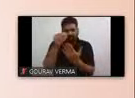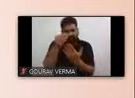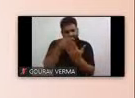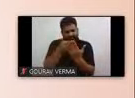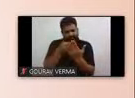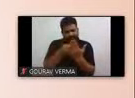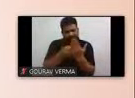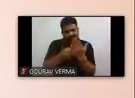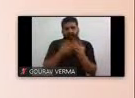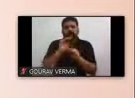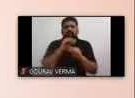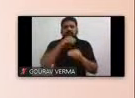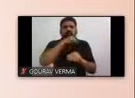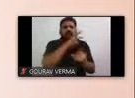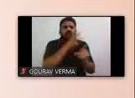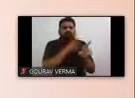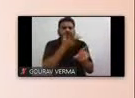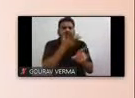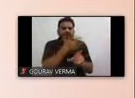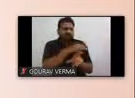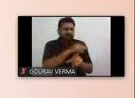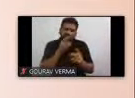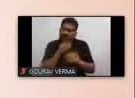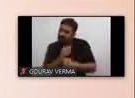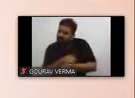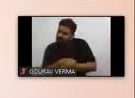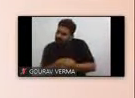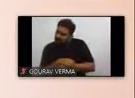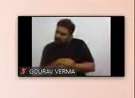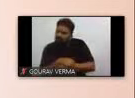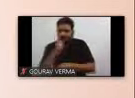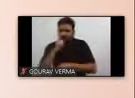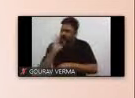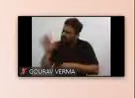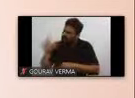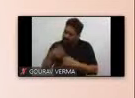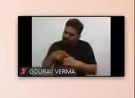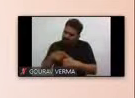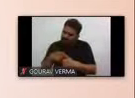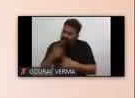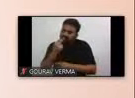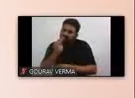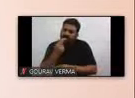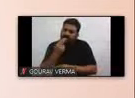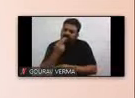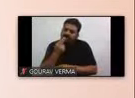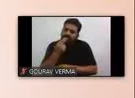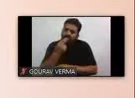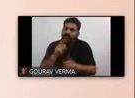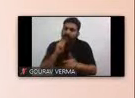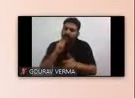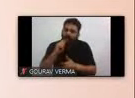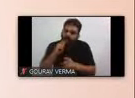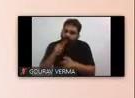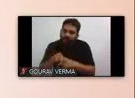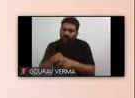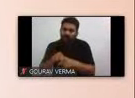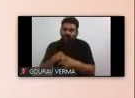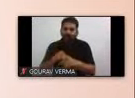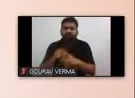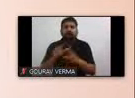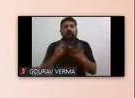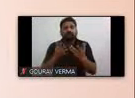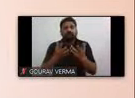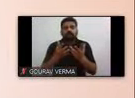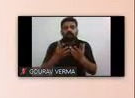एक 3 साल का बच्चा है, वो बगल में बैठ के बोलेगा बिस्किट, टॉफी, या जो